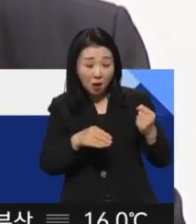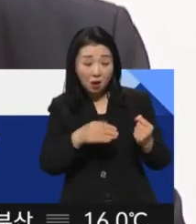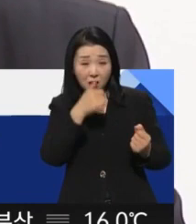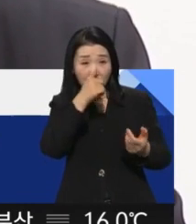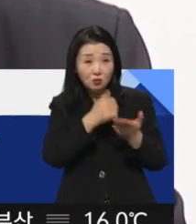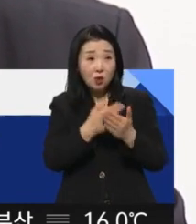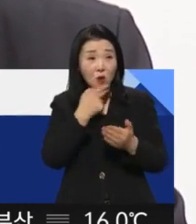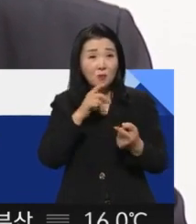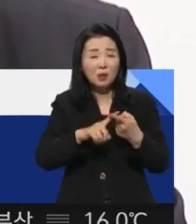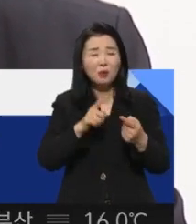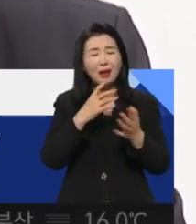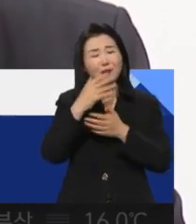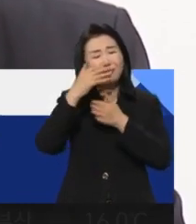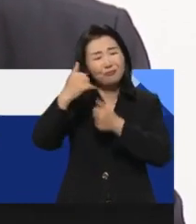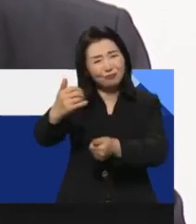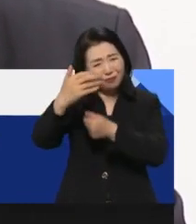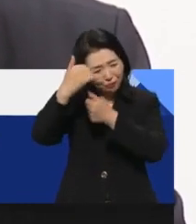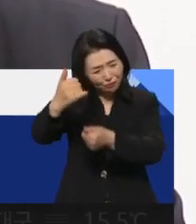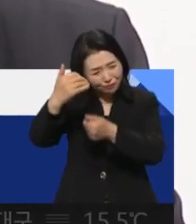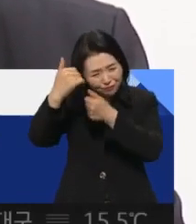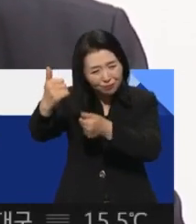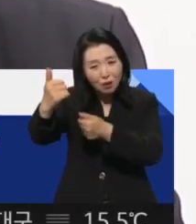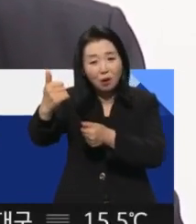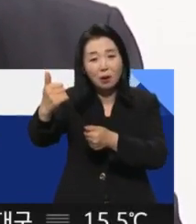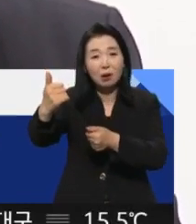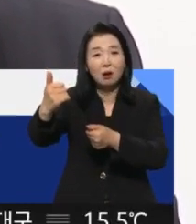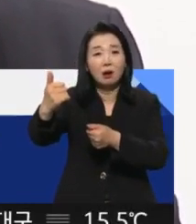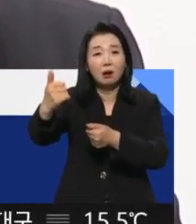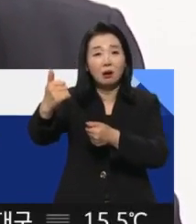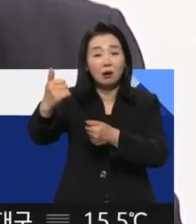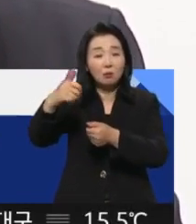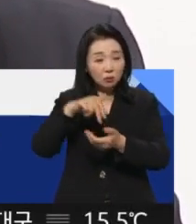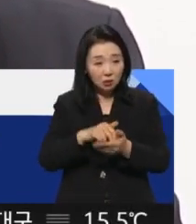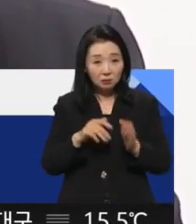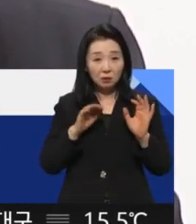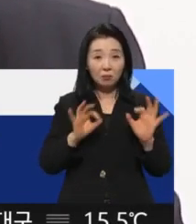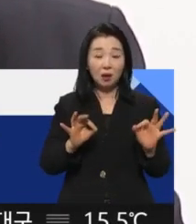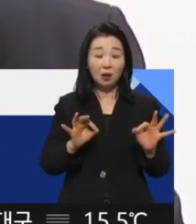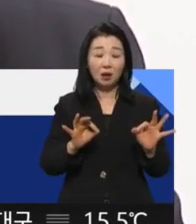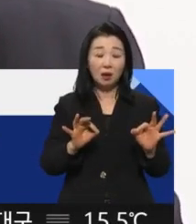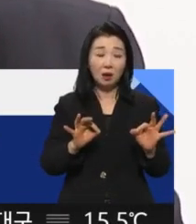하지 않은 채로 자꾸 불러대는가. 저희가